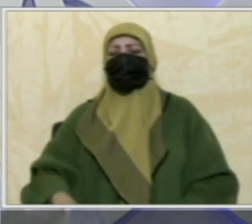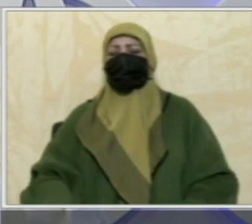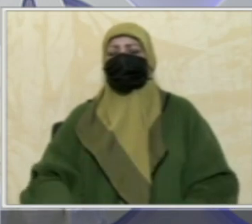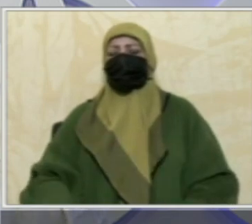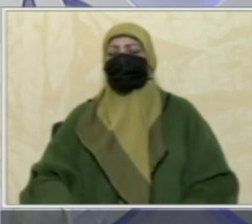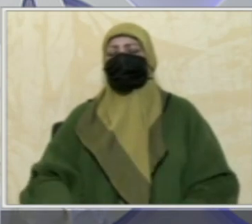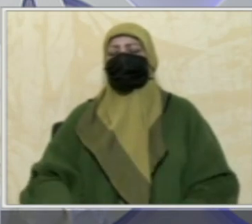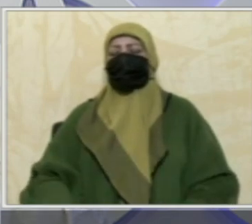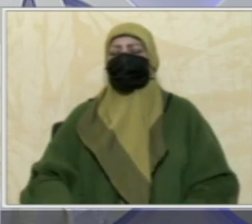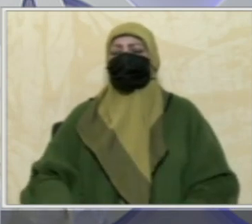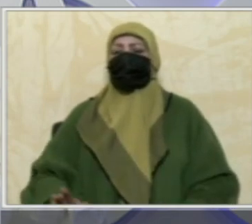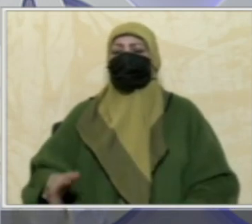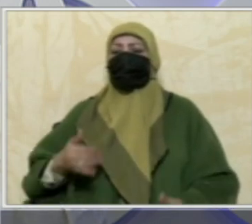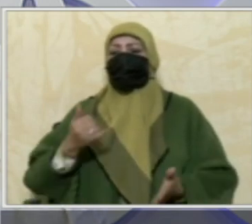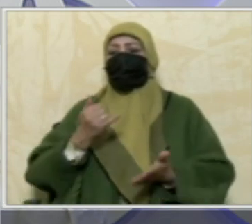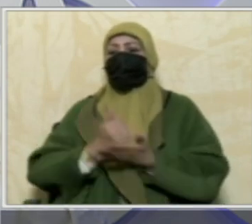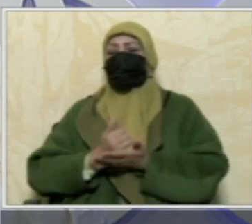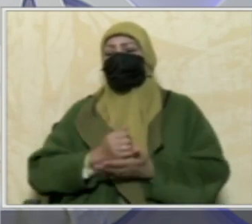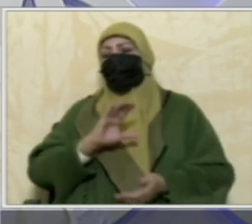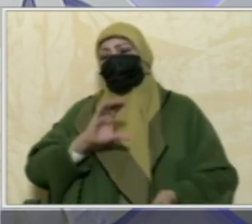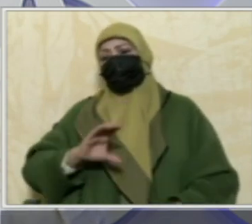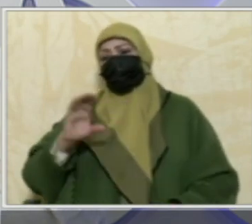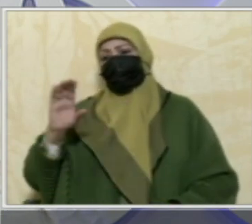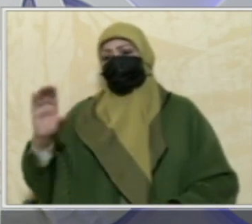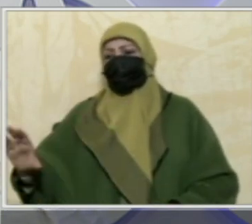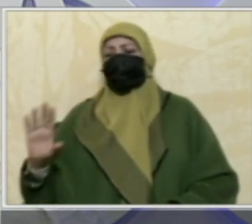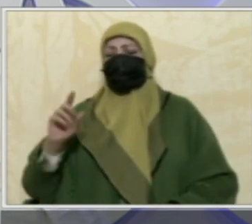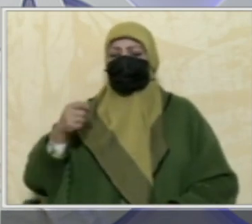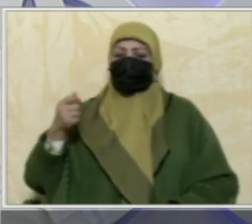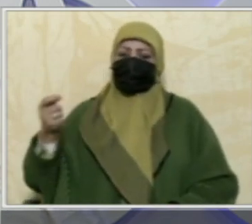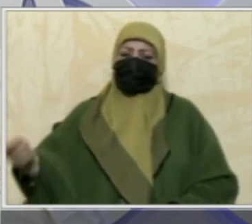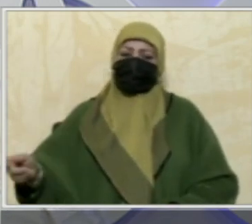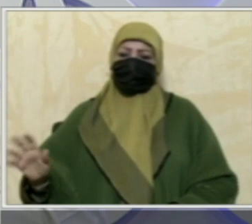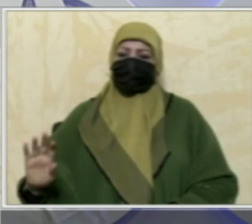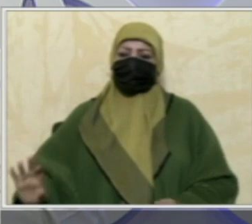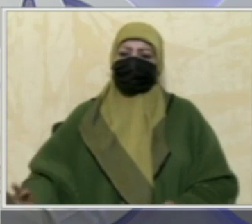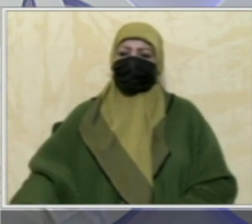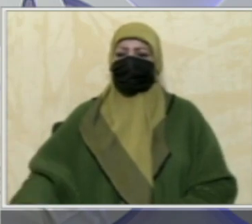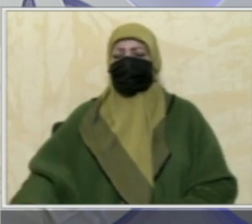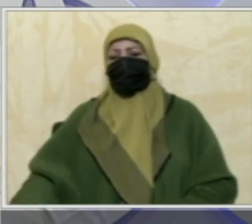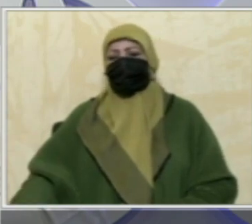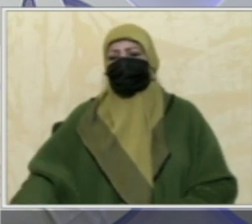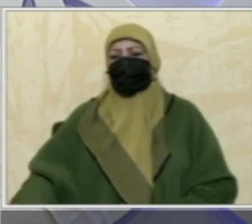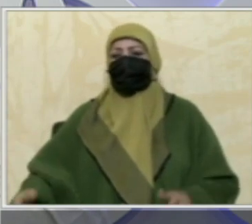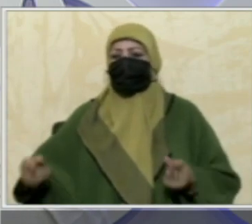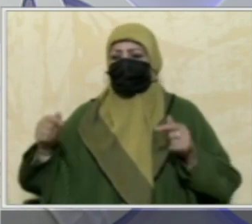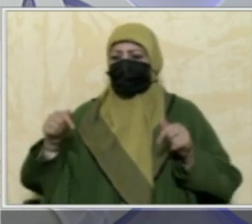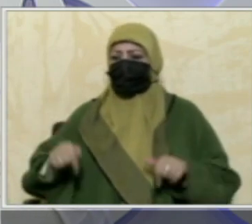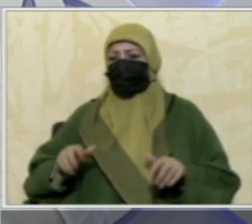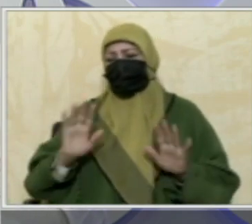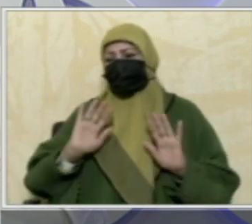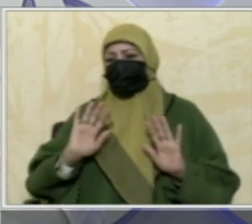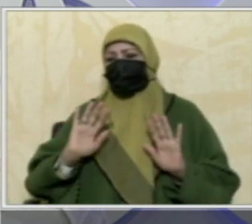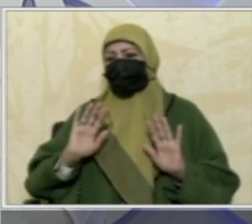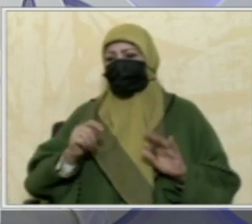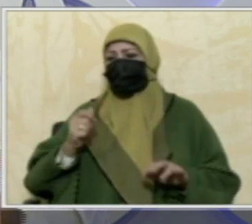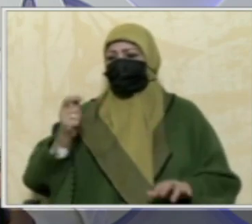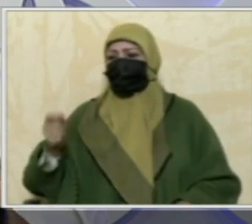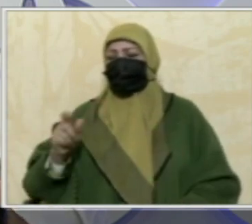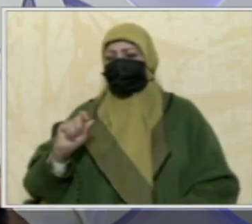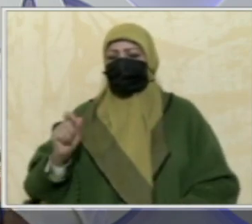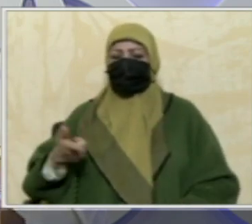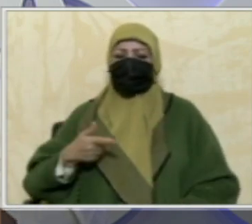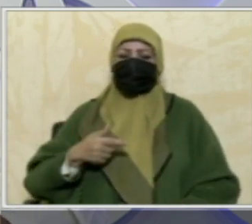للانسان ان يسدد ثمن الشيء في وقته ما دام عاجلا لم تشتري منه بالاجل ولكن هب انك